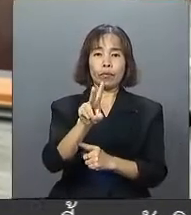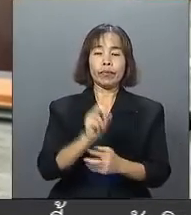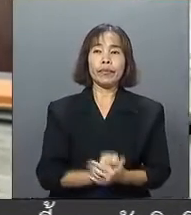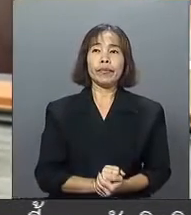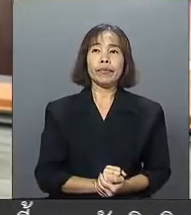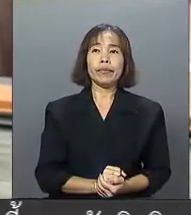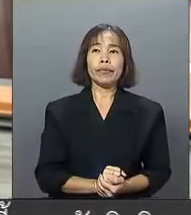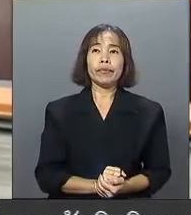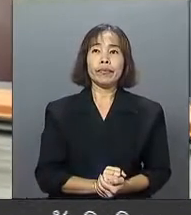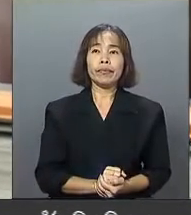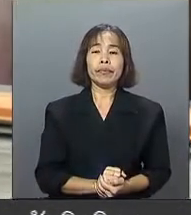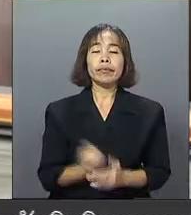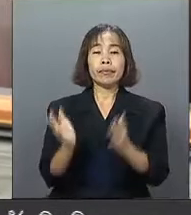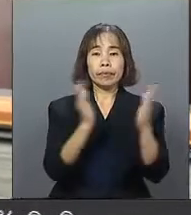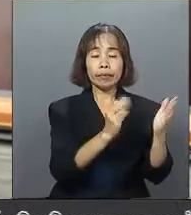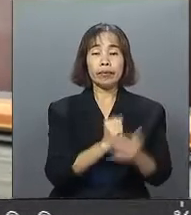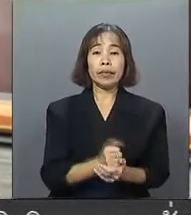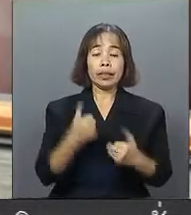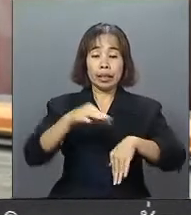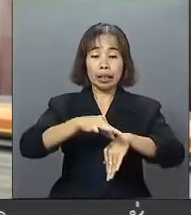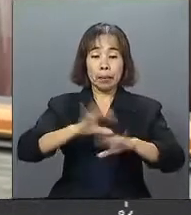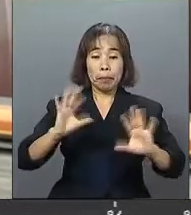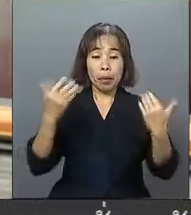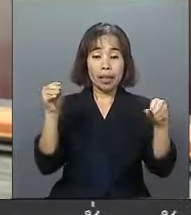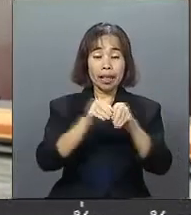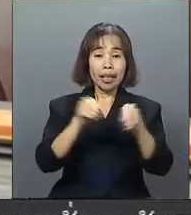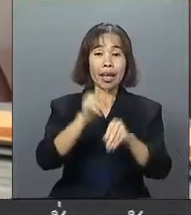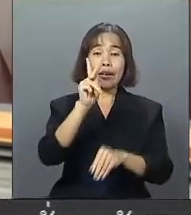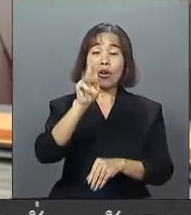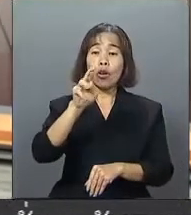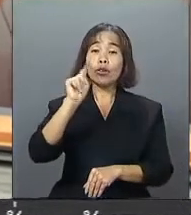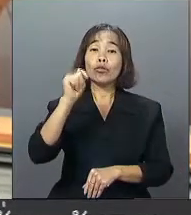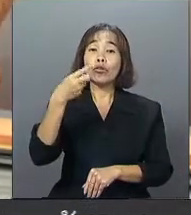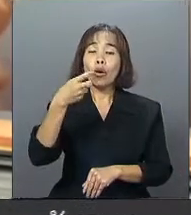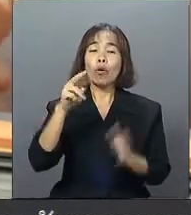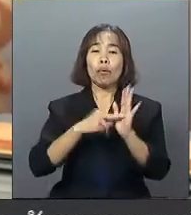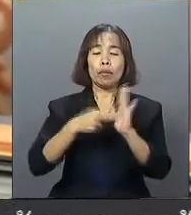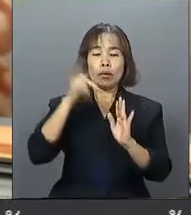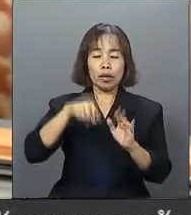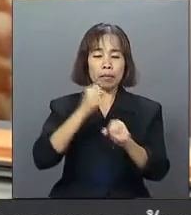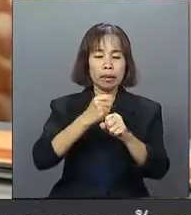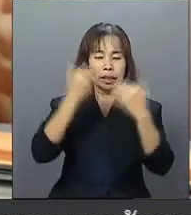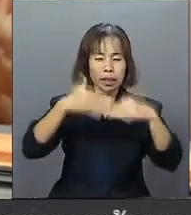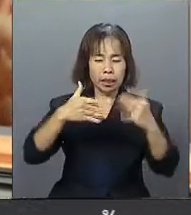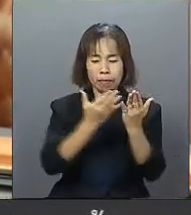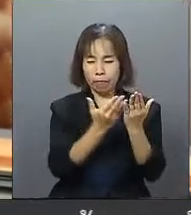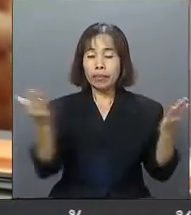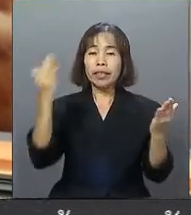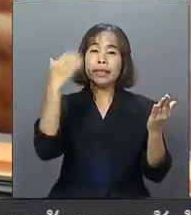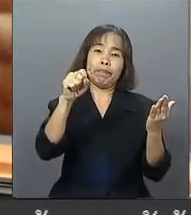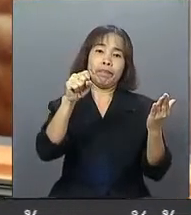ค่ะก่อนที่กรท.จะสิ้นสุดหน้าที่นะคะร่างกฎหมายลูกที่จะต้องร่างให้แล้วเสร็จก็มีอยู่ด้วยกัน10ฉบับขณ